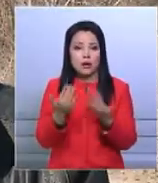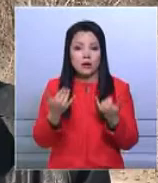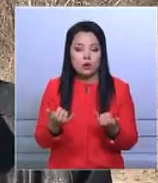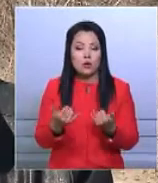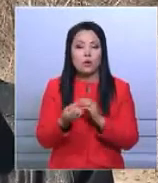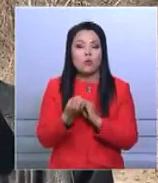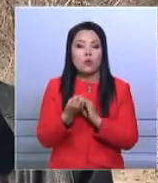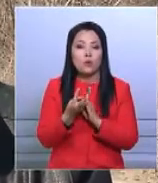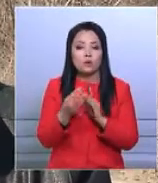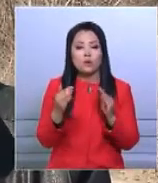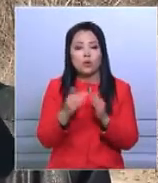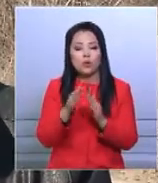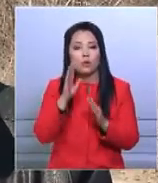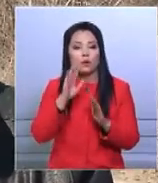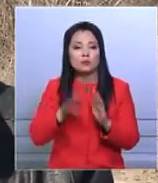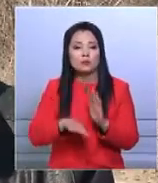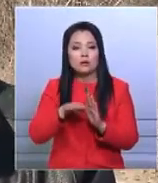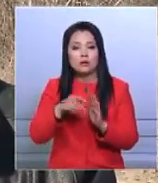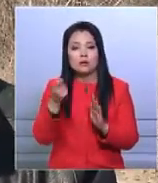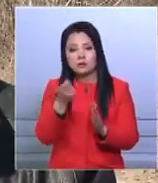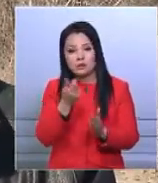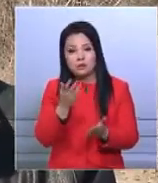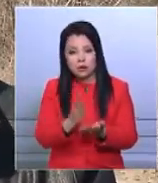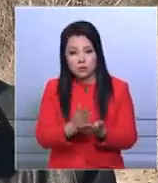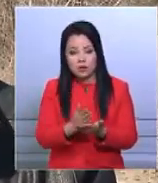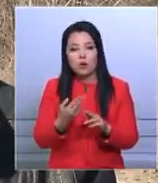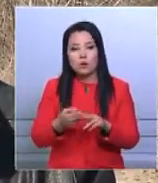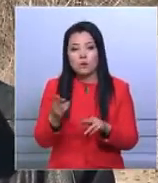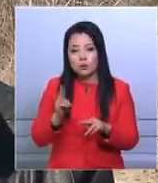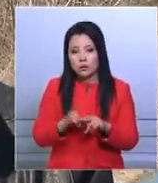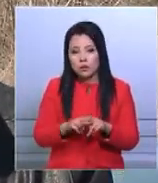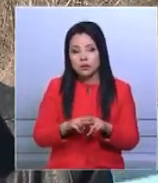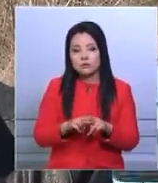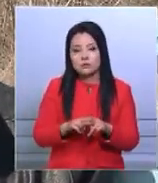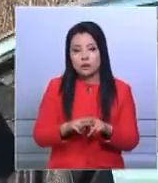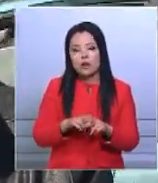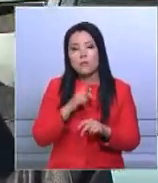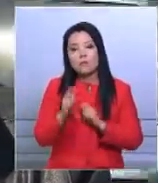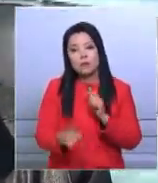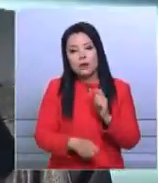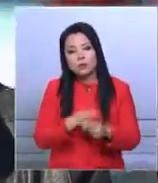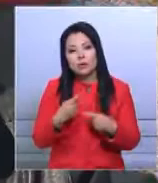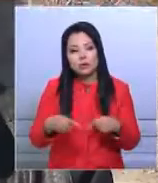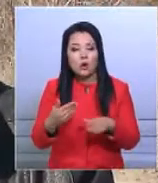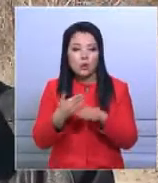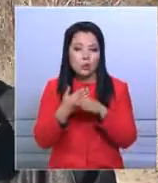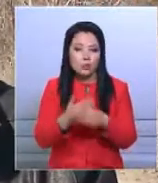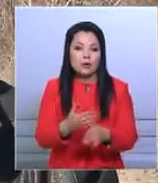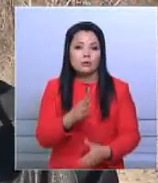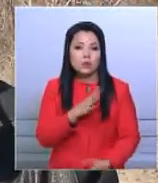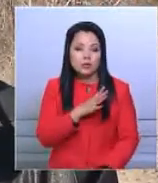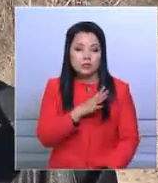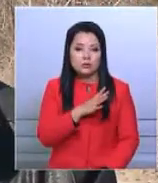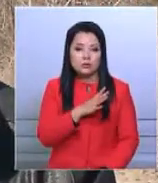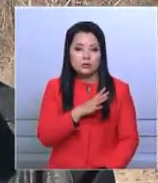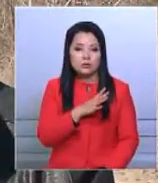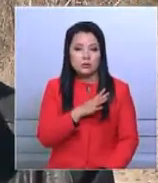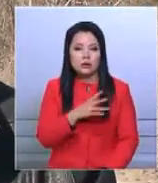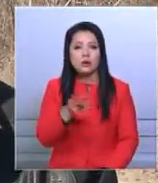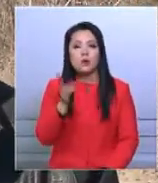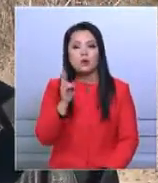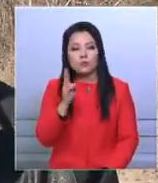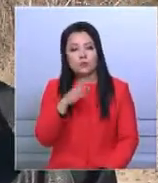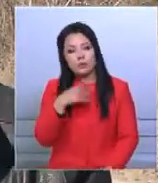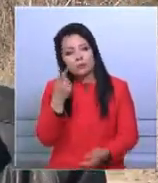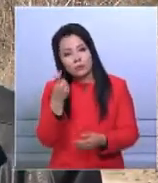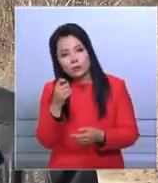үйге су кірді шамалы. Соларға материалдық не көмек берді. Кімге 100